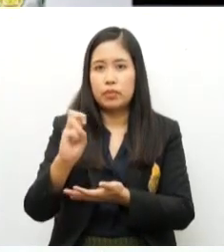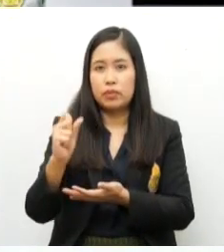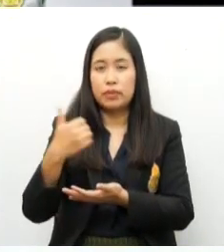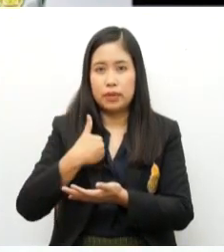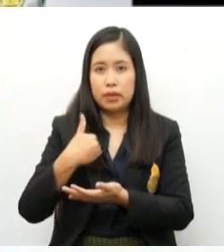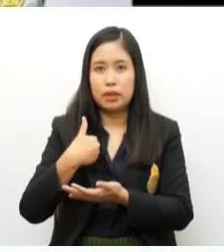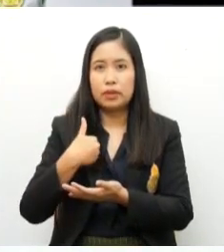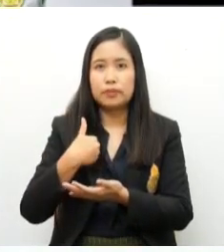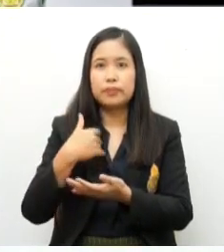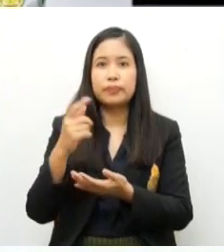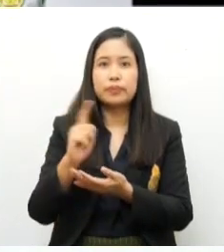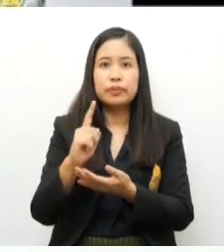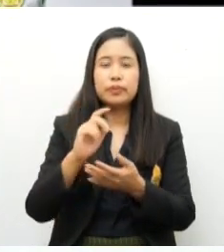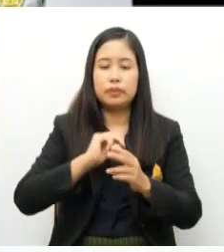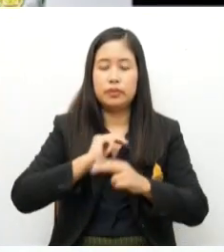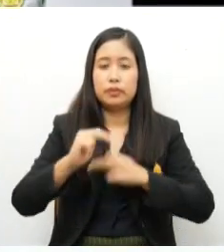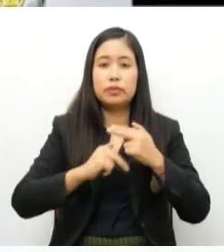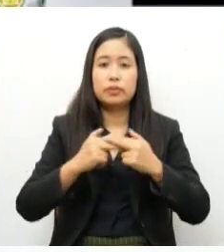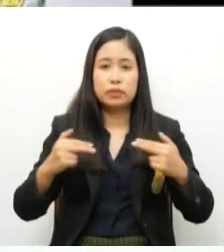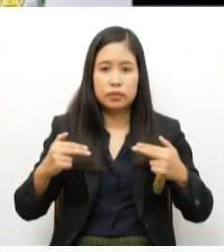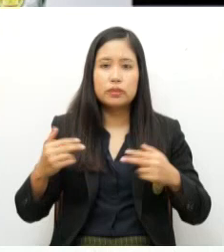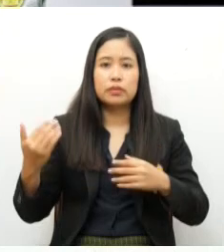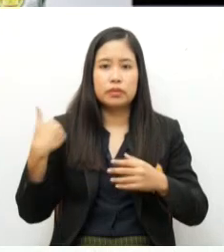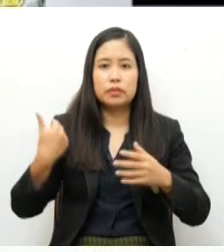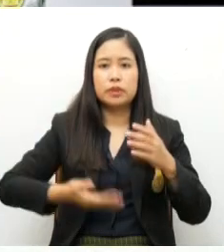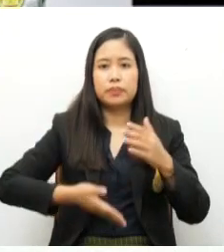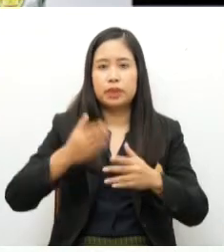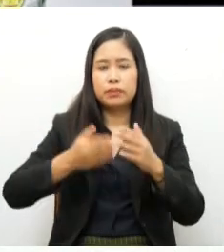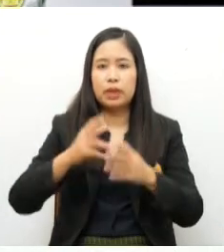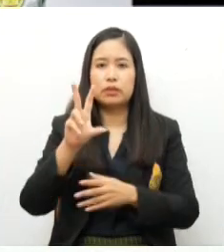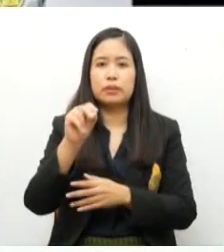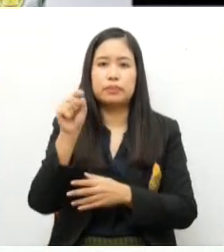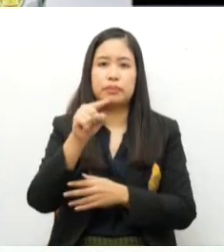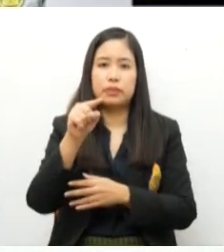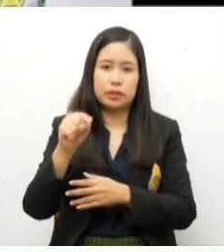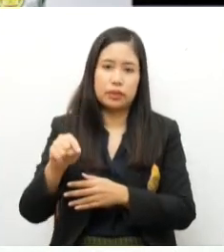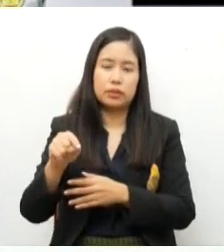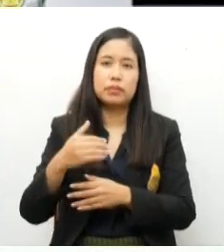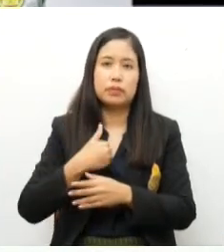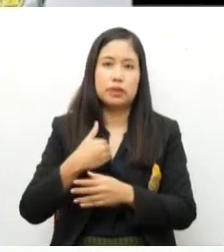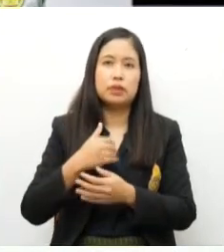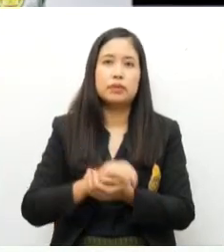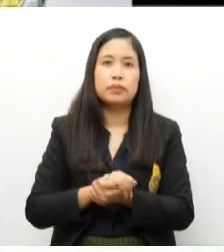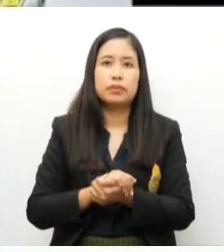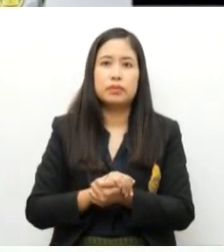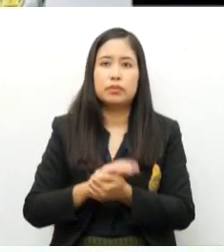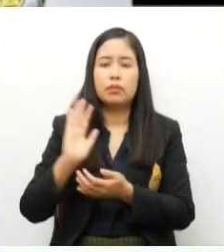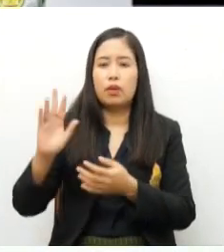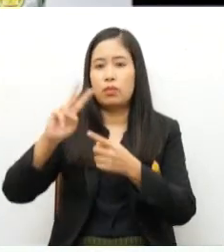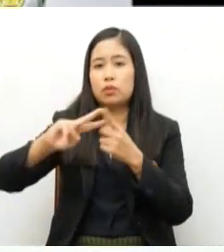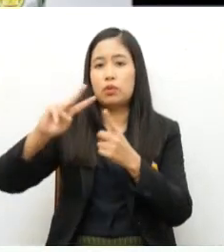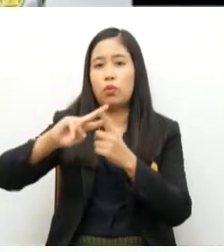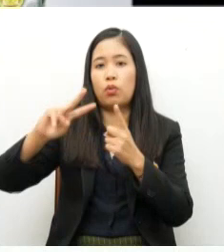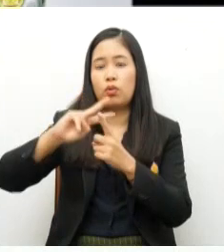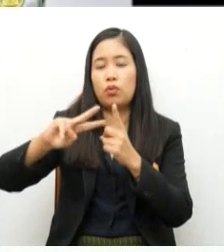ยมหาวิทยาลัยสุนทรศิษย์เนี่ยก็จะมีผู้ผ่านประมาณสัก 30% นะครับส่วนของมศว